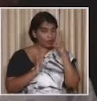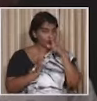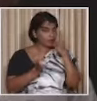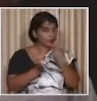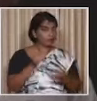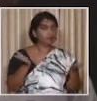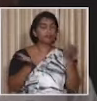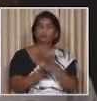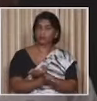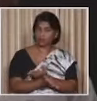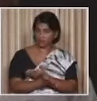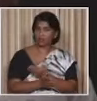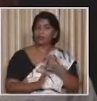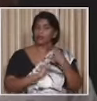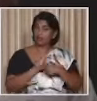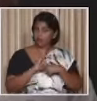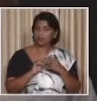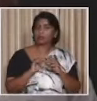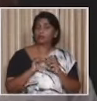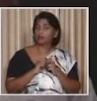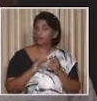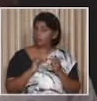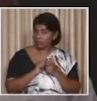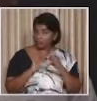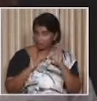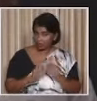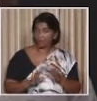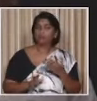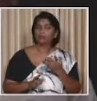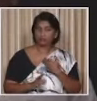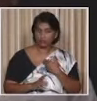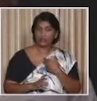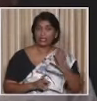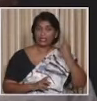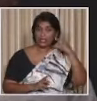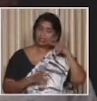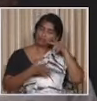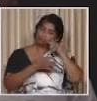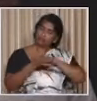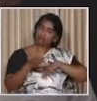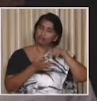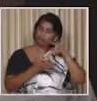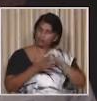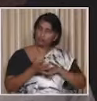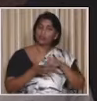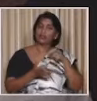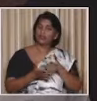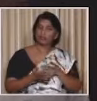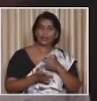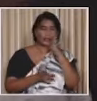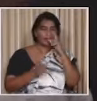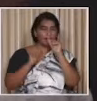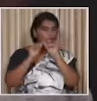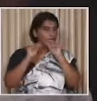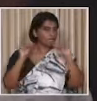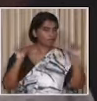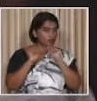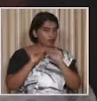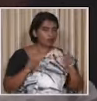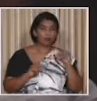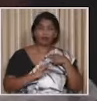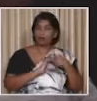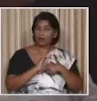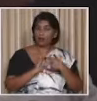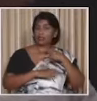ගත්ත ගිවිසුමෙන් රටට හානියක් සිදු වෙලාද කියලා මම ඊයේ මේක කියවලා බැලුවා. මේකේ එකම වාක්‍යකින්වත්